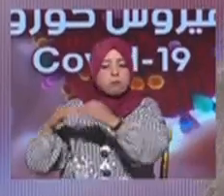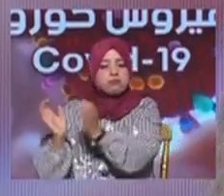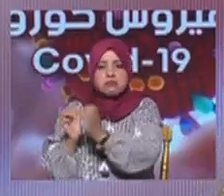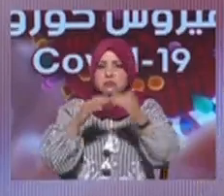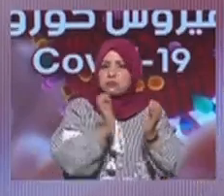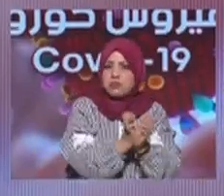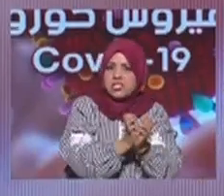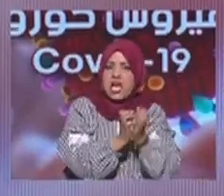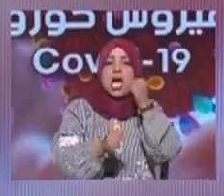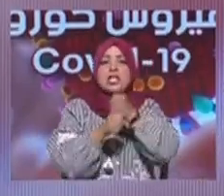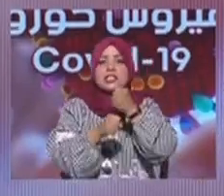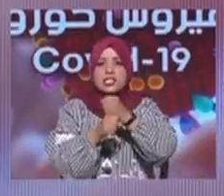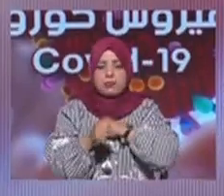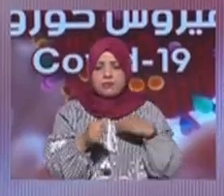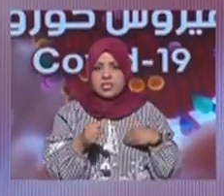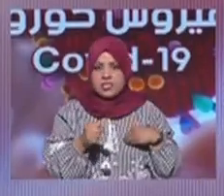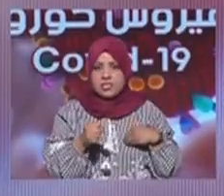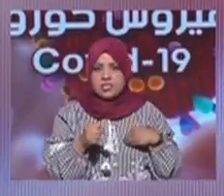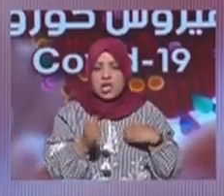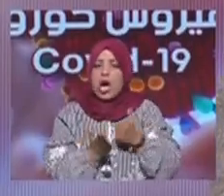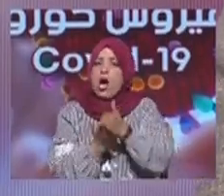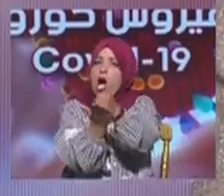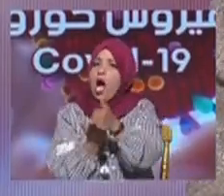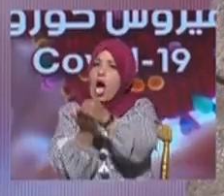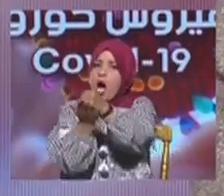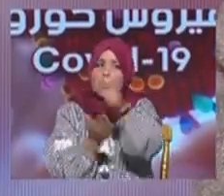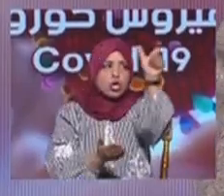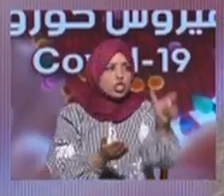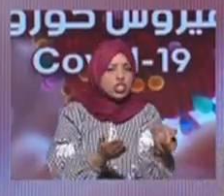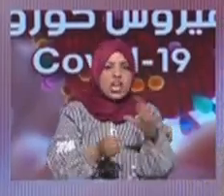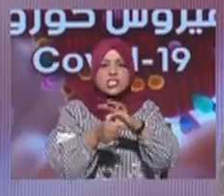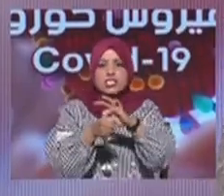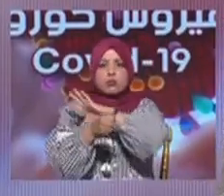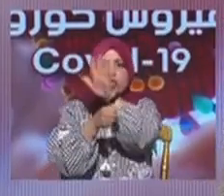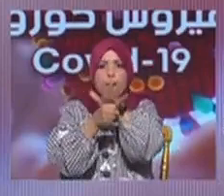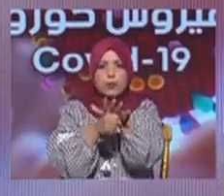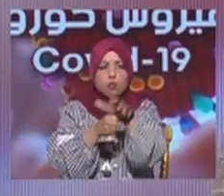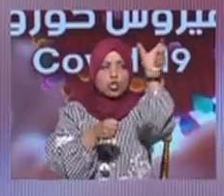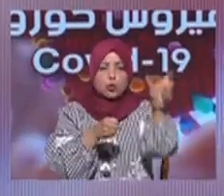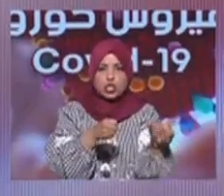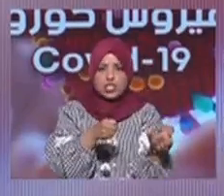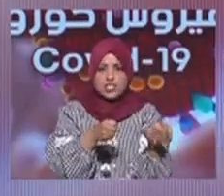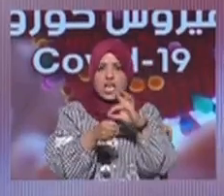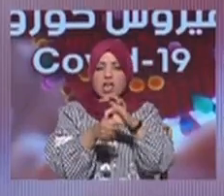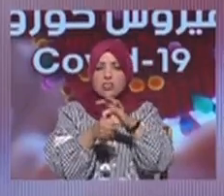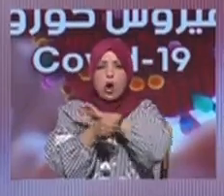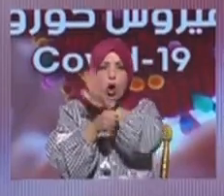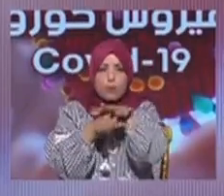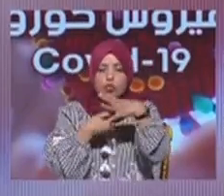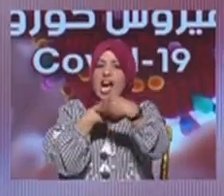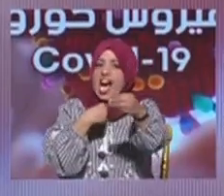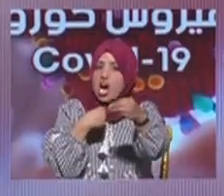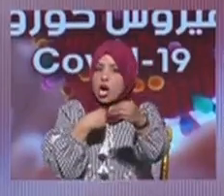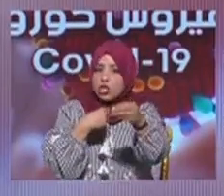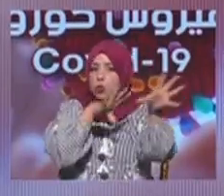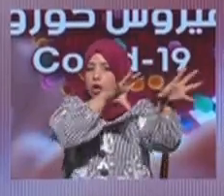للصحه، نستجيبوا لجميع الحالات المشتبهه والا الحالات اللي هما المخالطين للحالات المؤكده ولا المشتبهه، باش